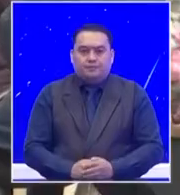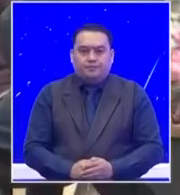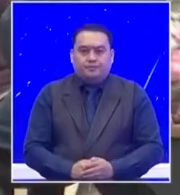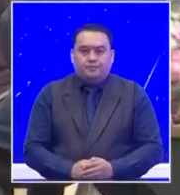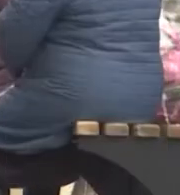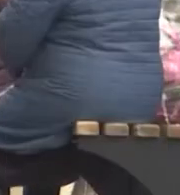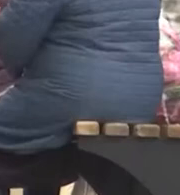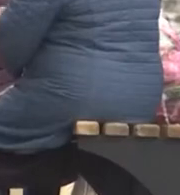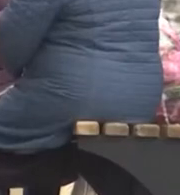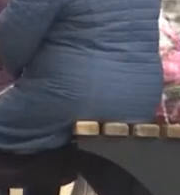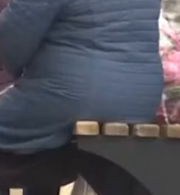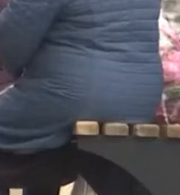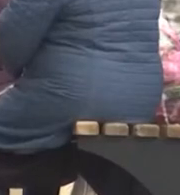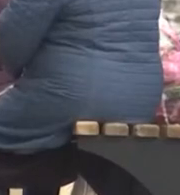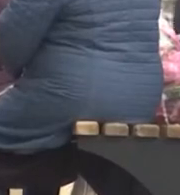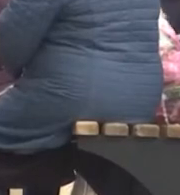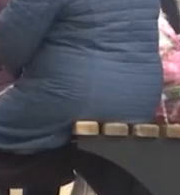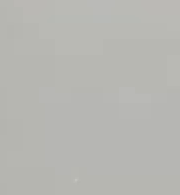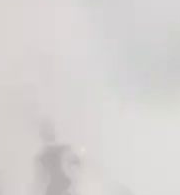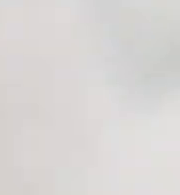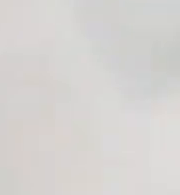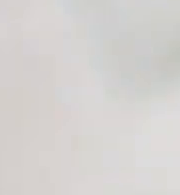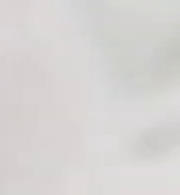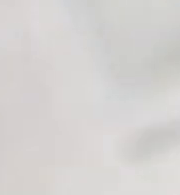Нұржан Мұқанов, Жетісу телеарнасы, Текелі.